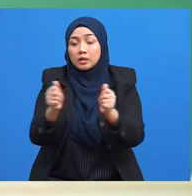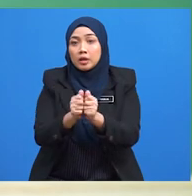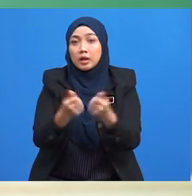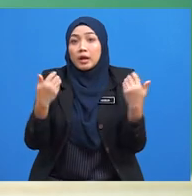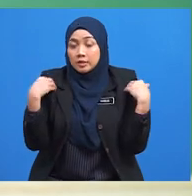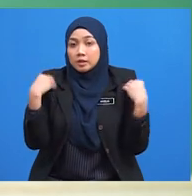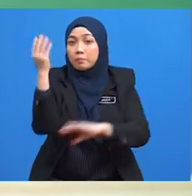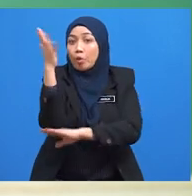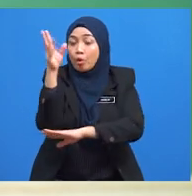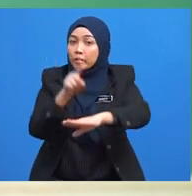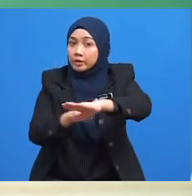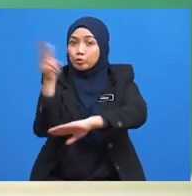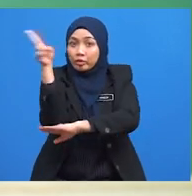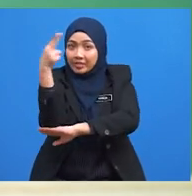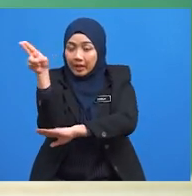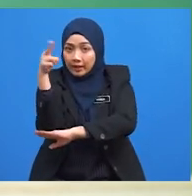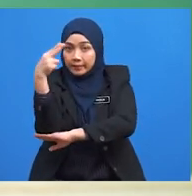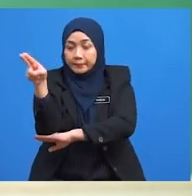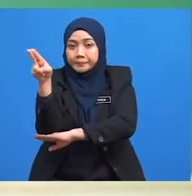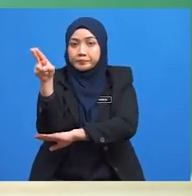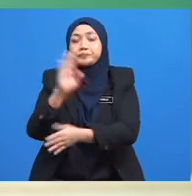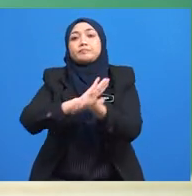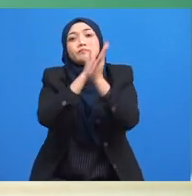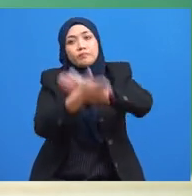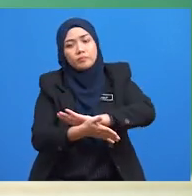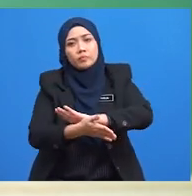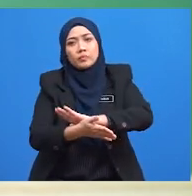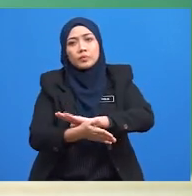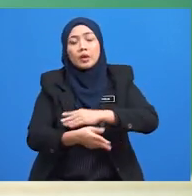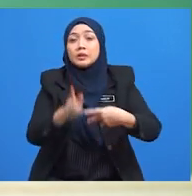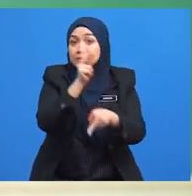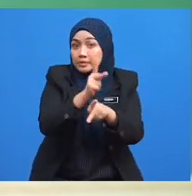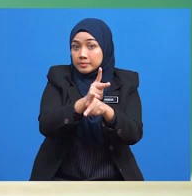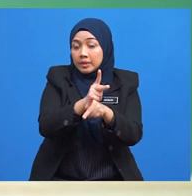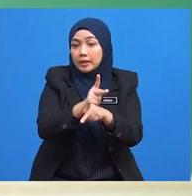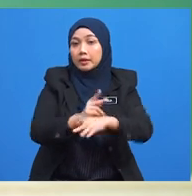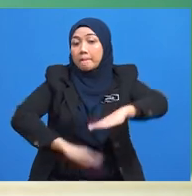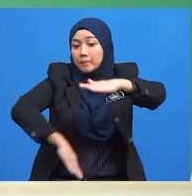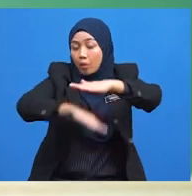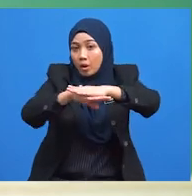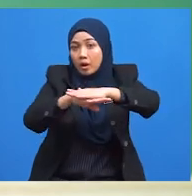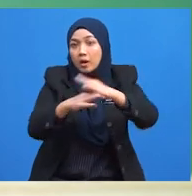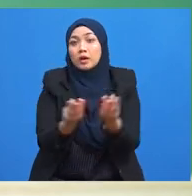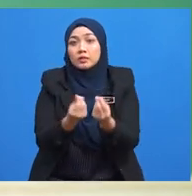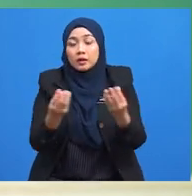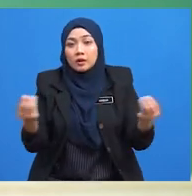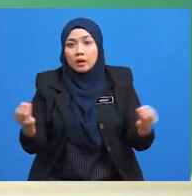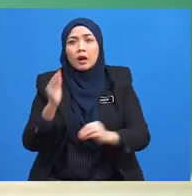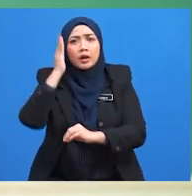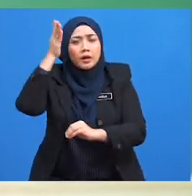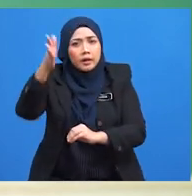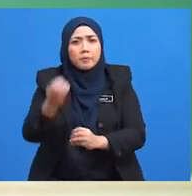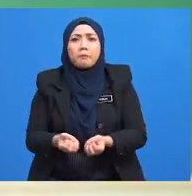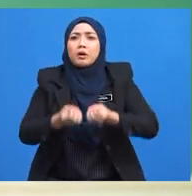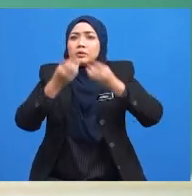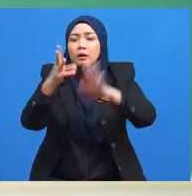hutan, iaitu sistem ekologi, maka simpanan air bawah tanah juga akan dapat disimpan dengan banyak.